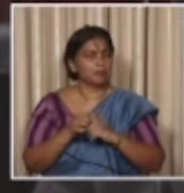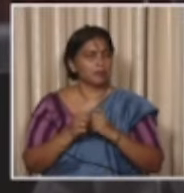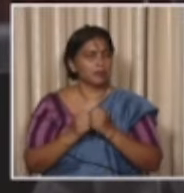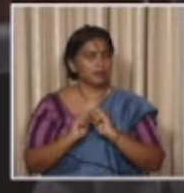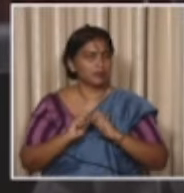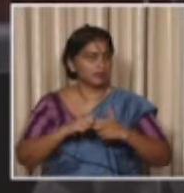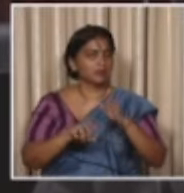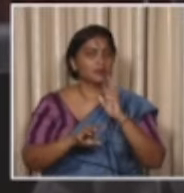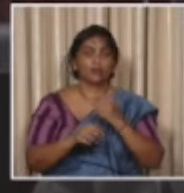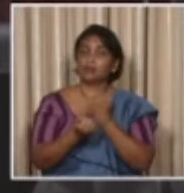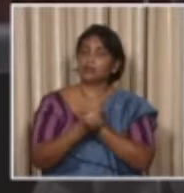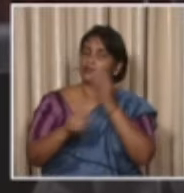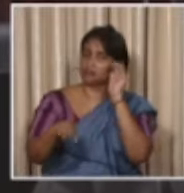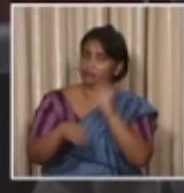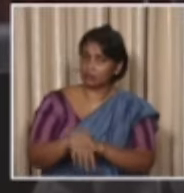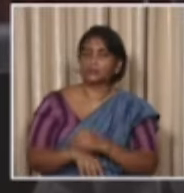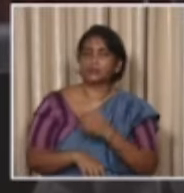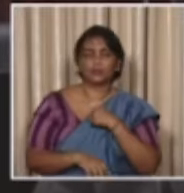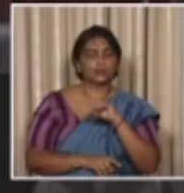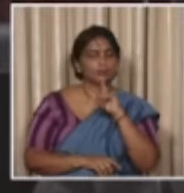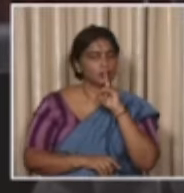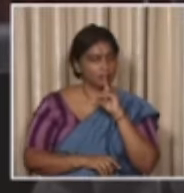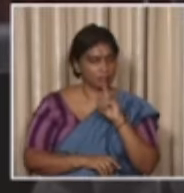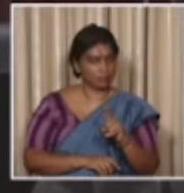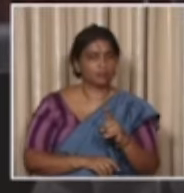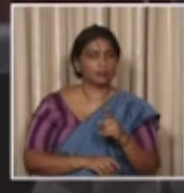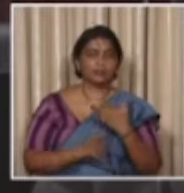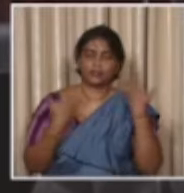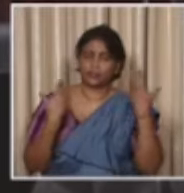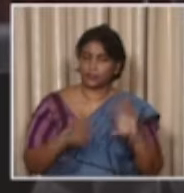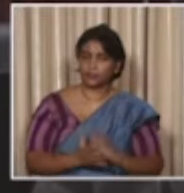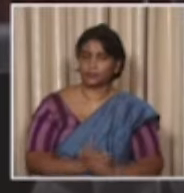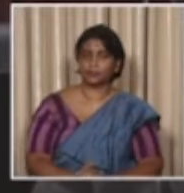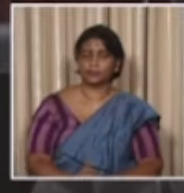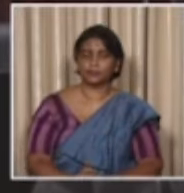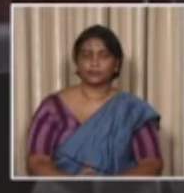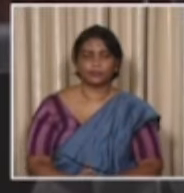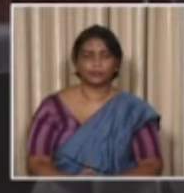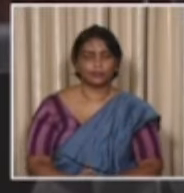පුද්ගලයන් අත්අඩංගුවට ගත යුතුයි කියලා මම යෝජනා කරමින් නියඳ වෙනවා. Thank you.